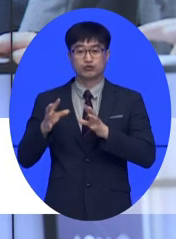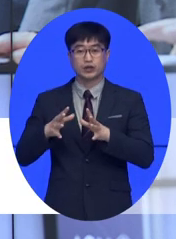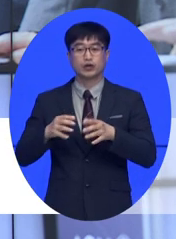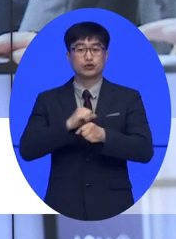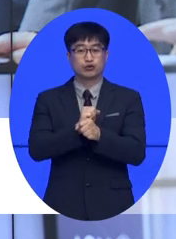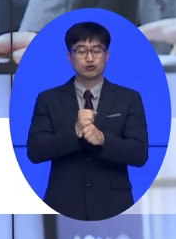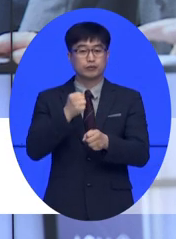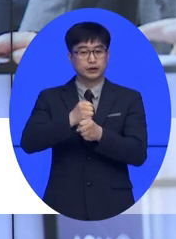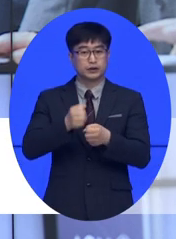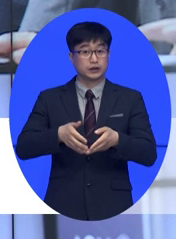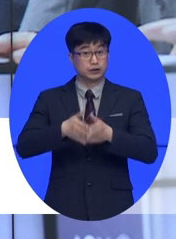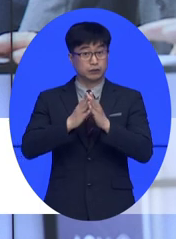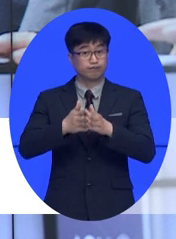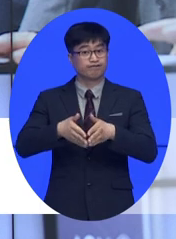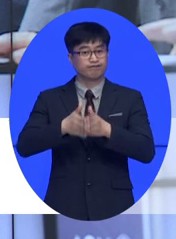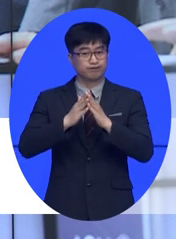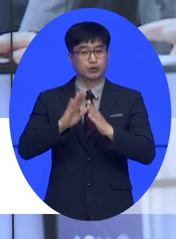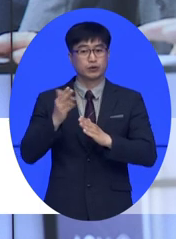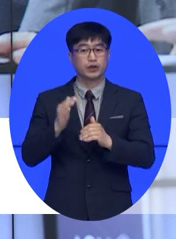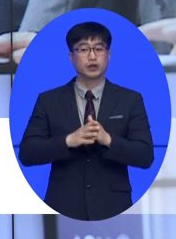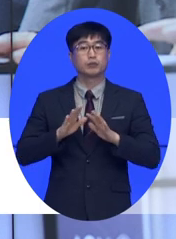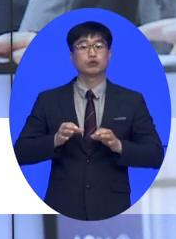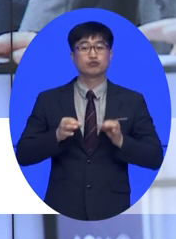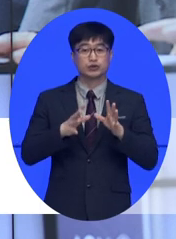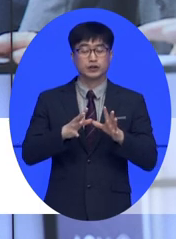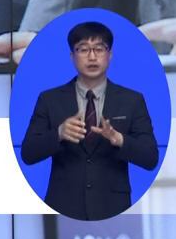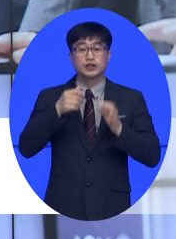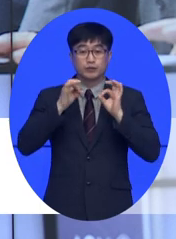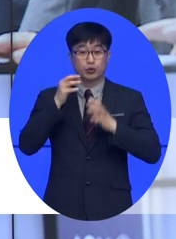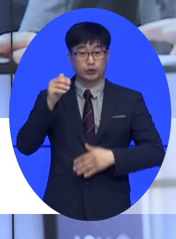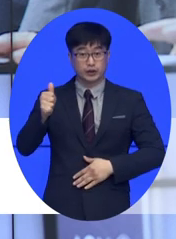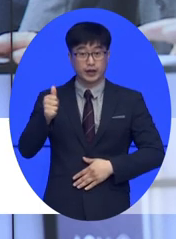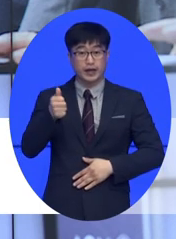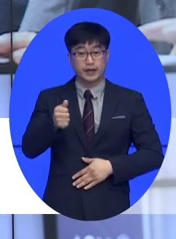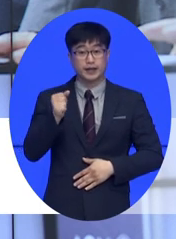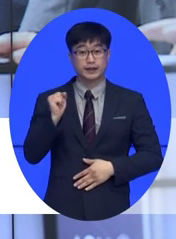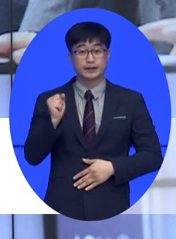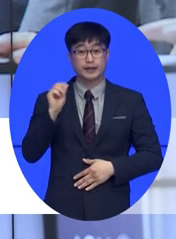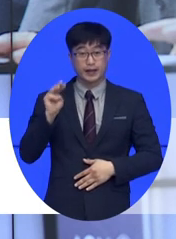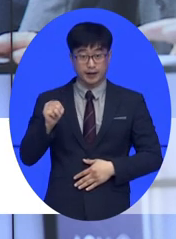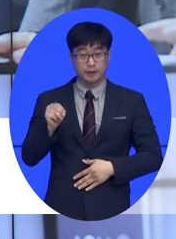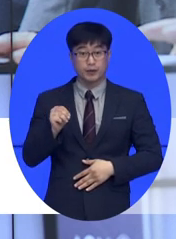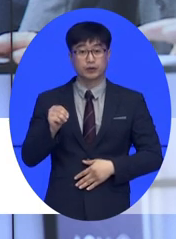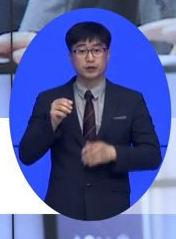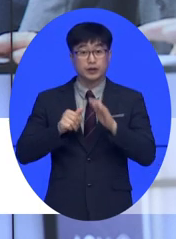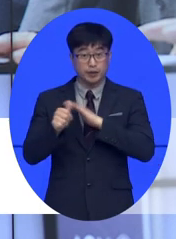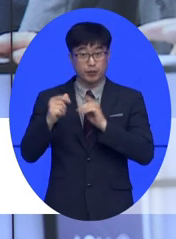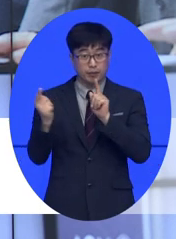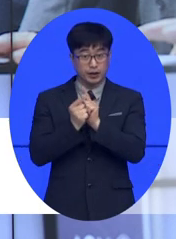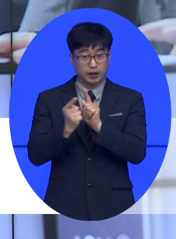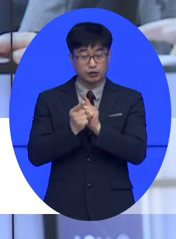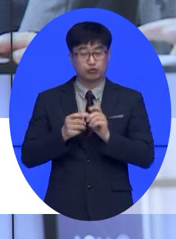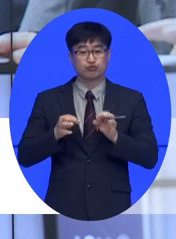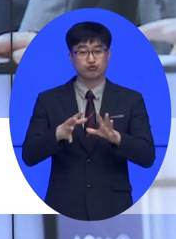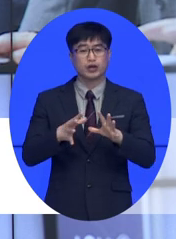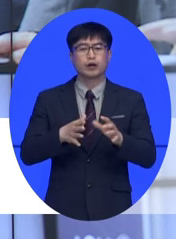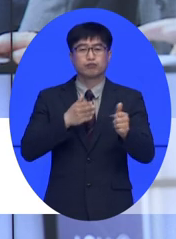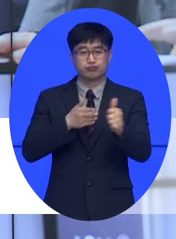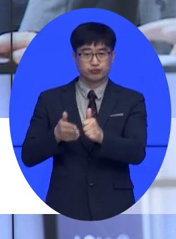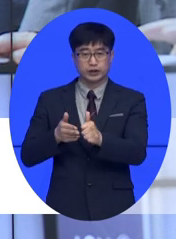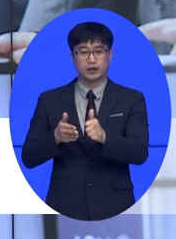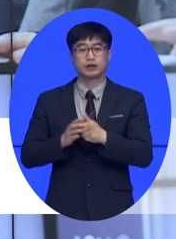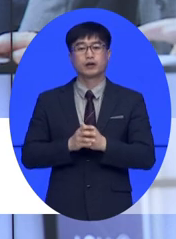짓습니다. 이번 투자는 김동연 지사가 ASM 본사와 한국 지사 양측 대표를 만나 투자 결정을 적극 독려한